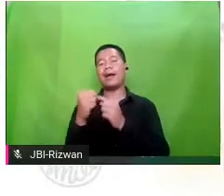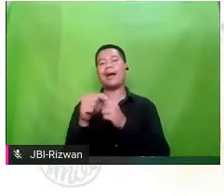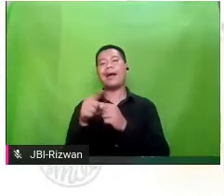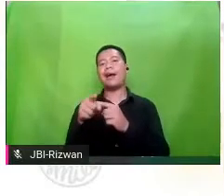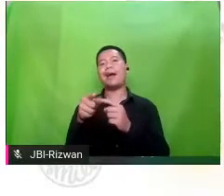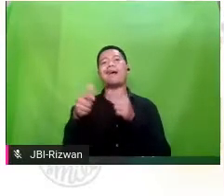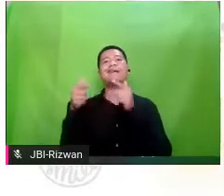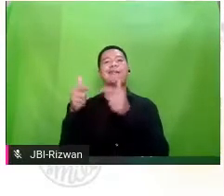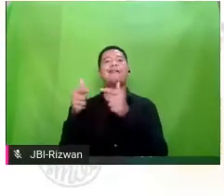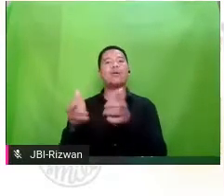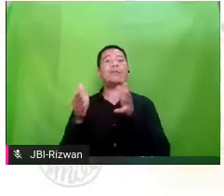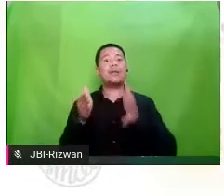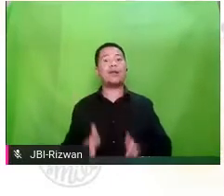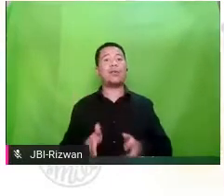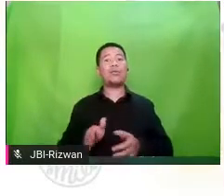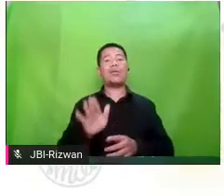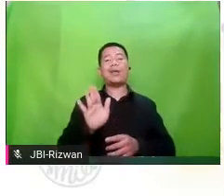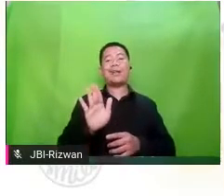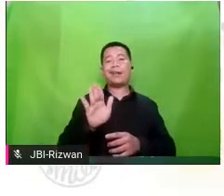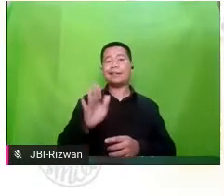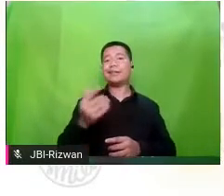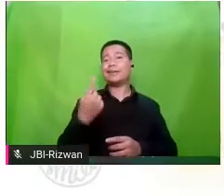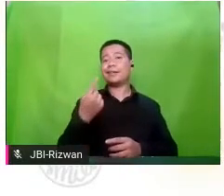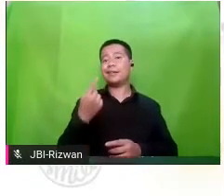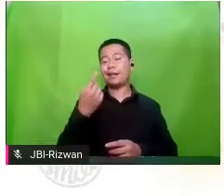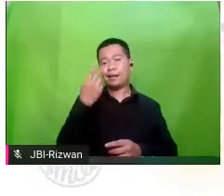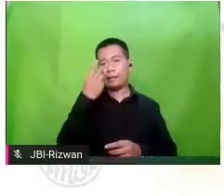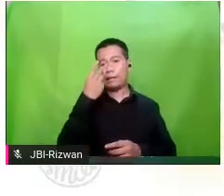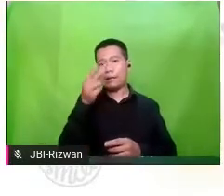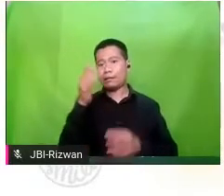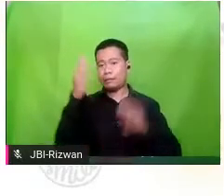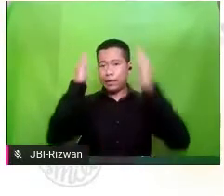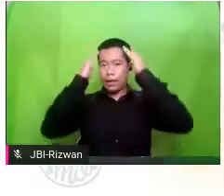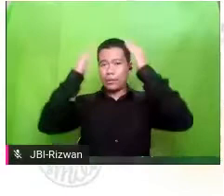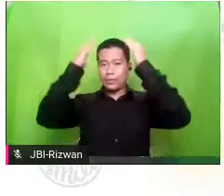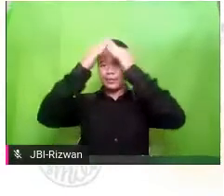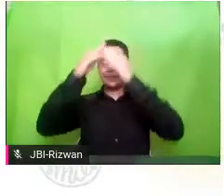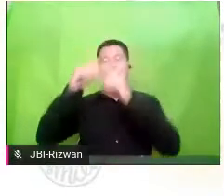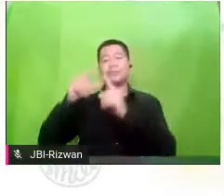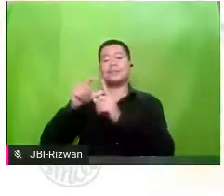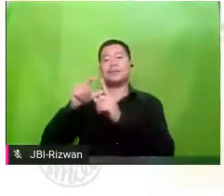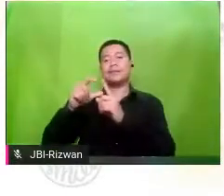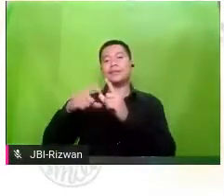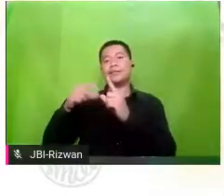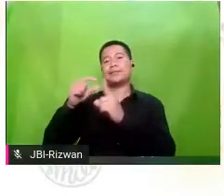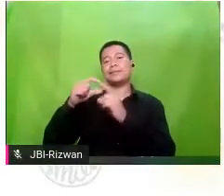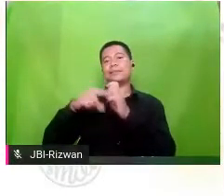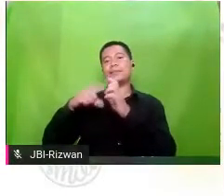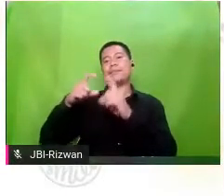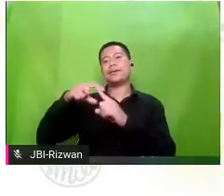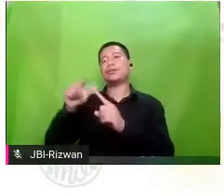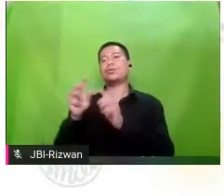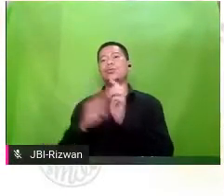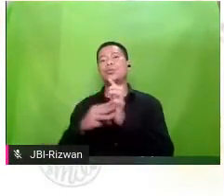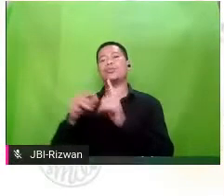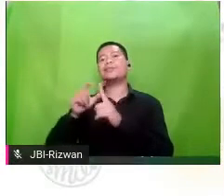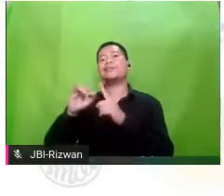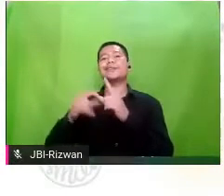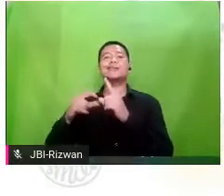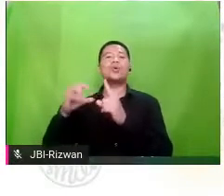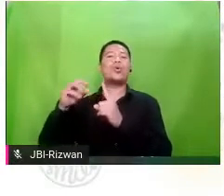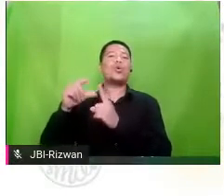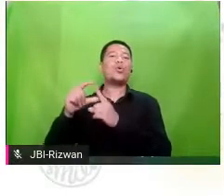dapatkan nanti pada kasus yang kita diagnosis autism spectrum disorder bisa menjadikan patokan untuk kita